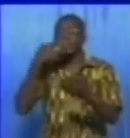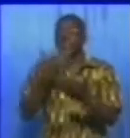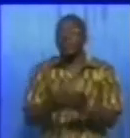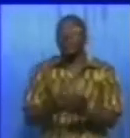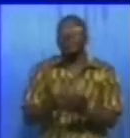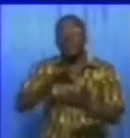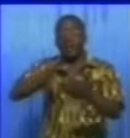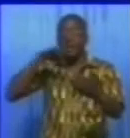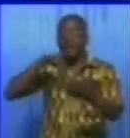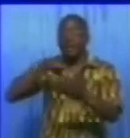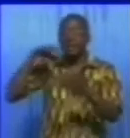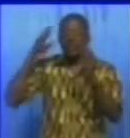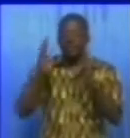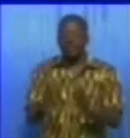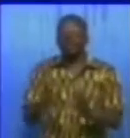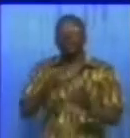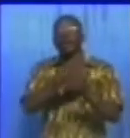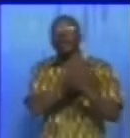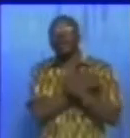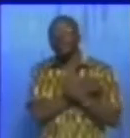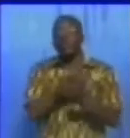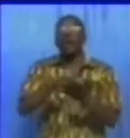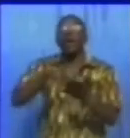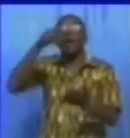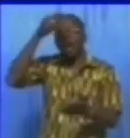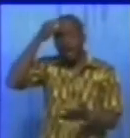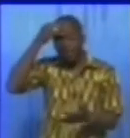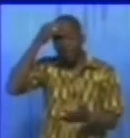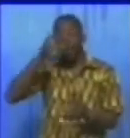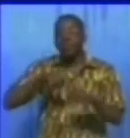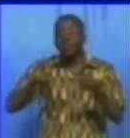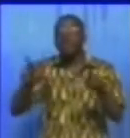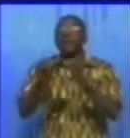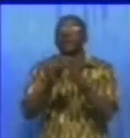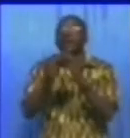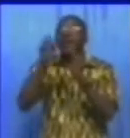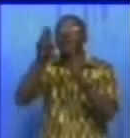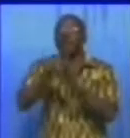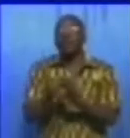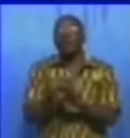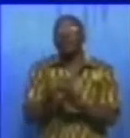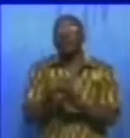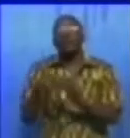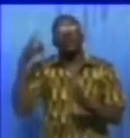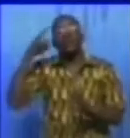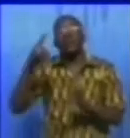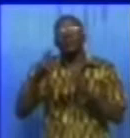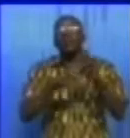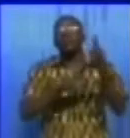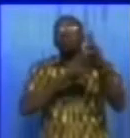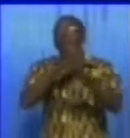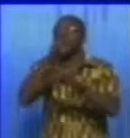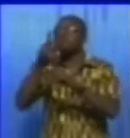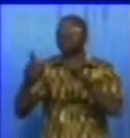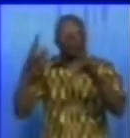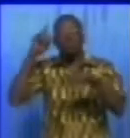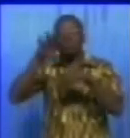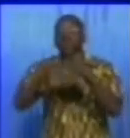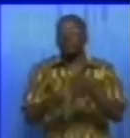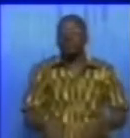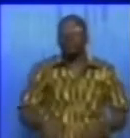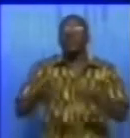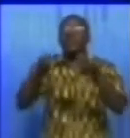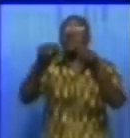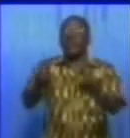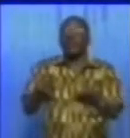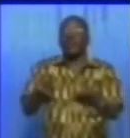qui y seront aimeront bien sûr apprendre mais vont également savourer le paysage que nous allons leur offrir. Alors,